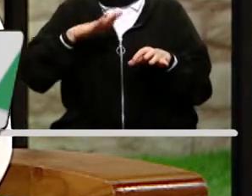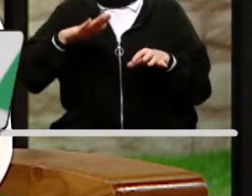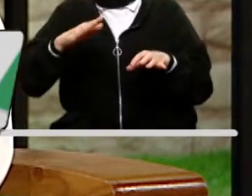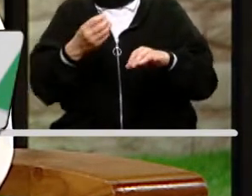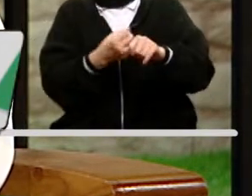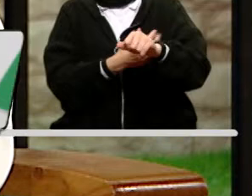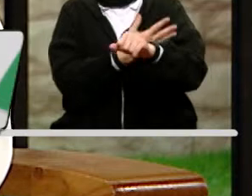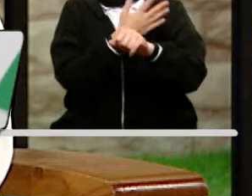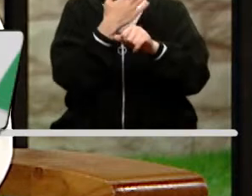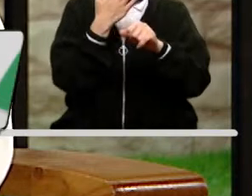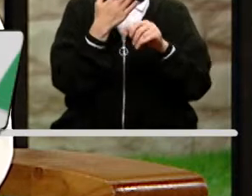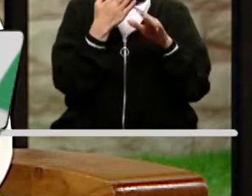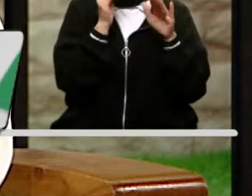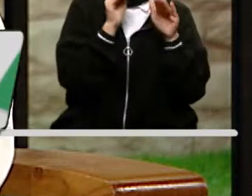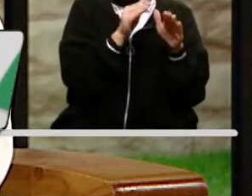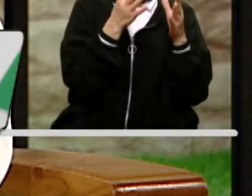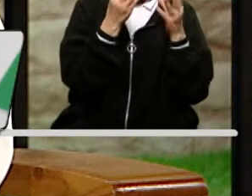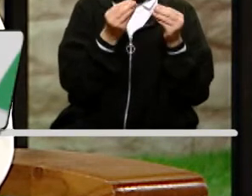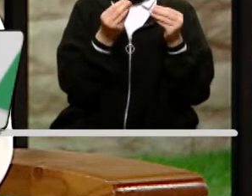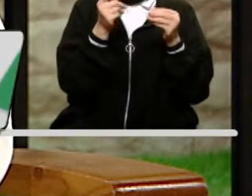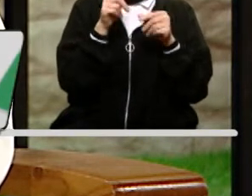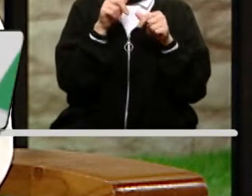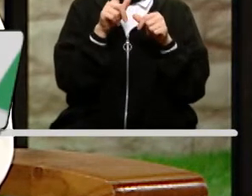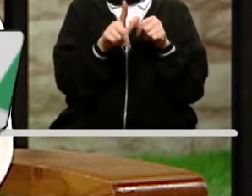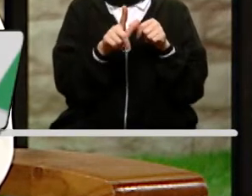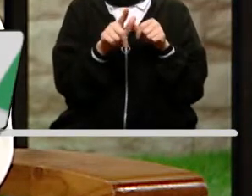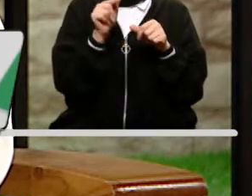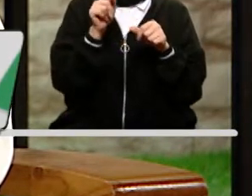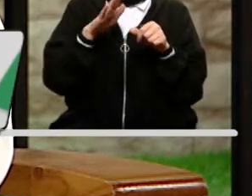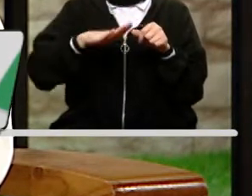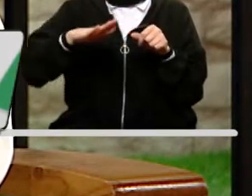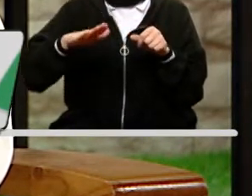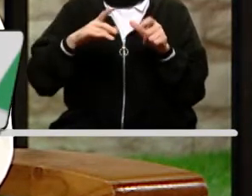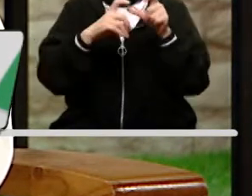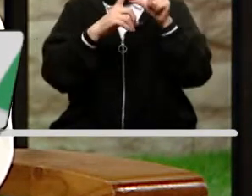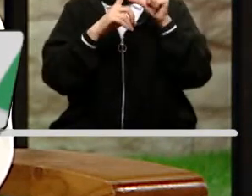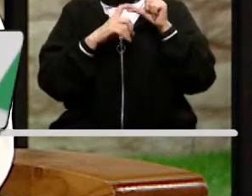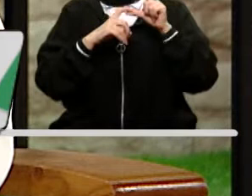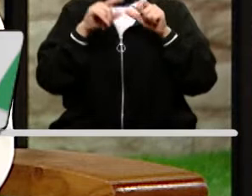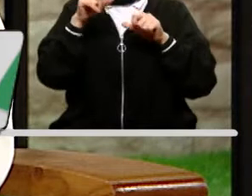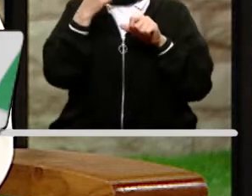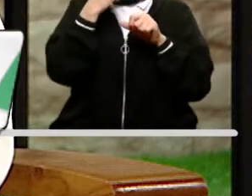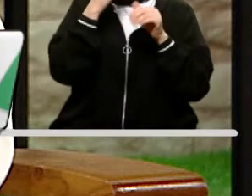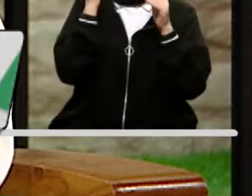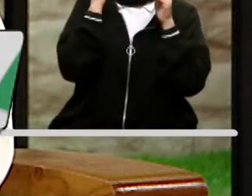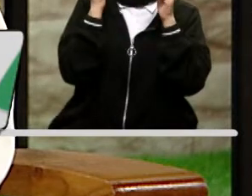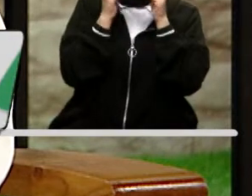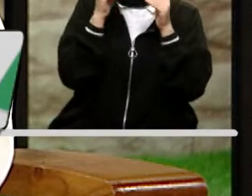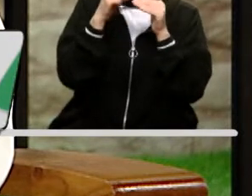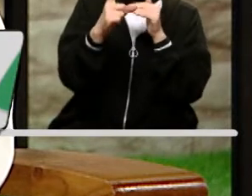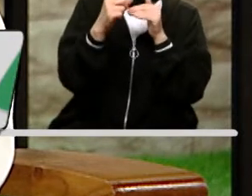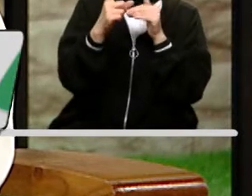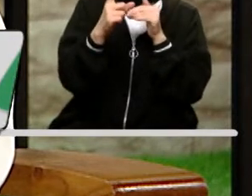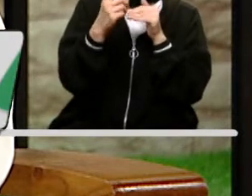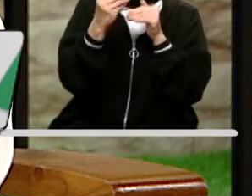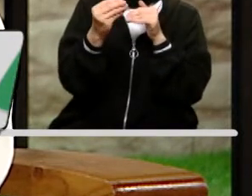karşısında bilebildiğimiz oranda yaşına uygun cevaplar vermek gerekiyor. Ve şunu da çok yapıyoruz, bilmiyorsak